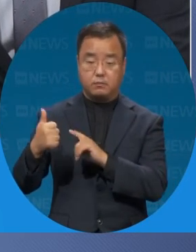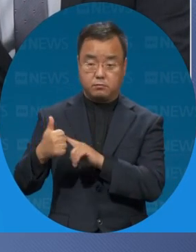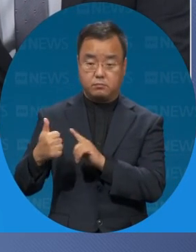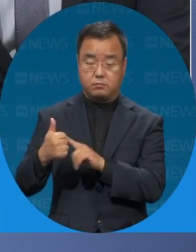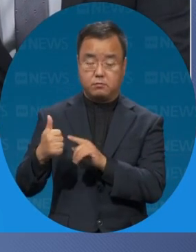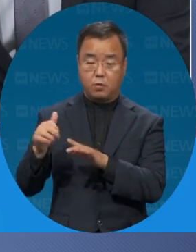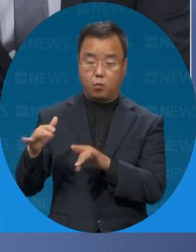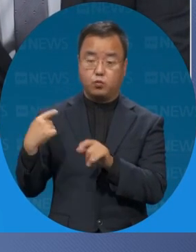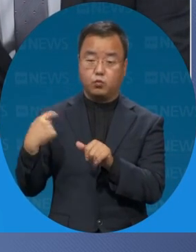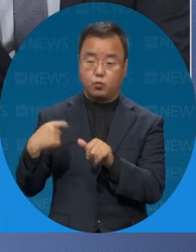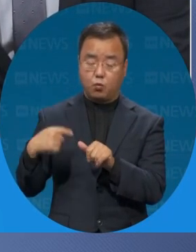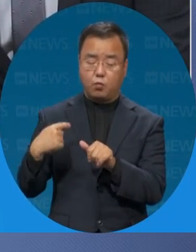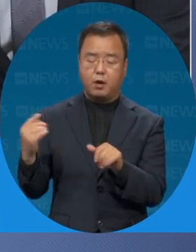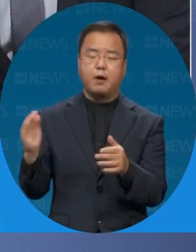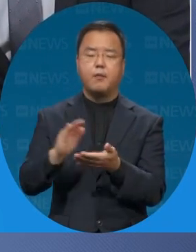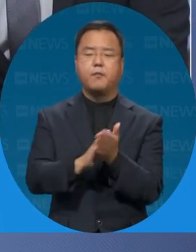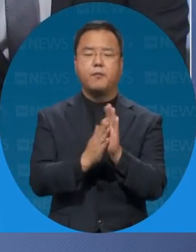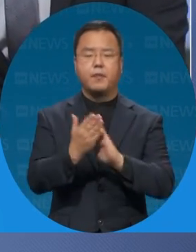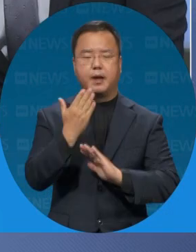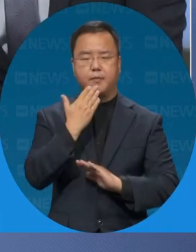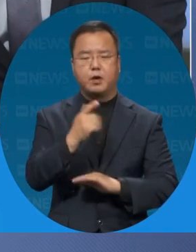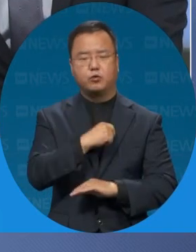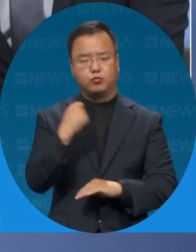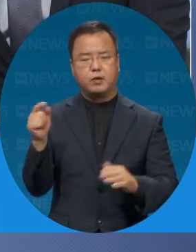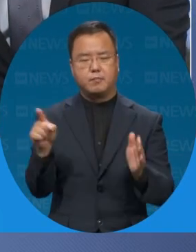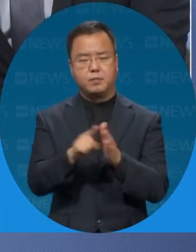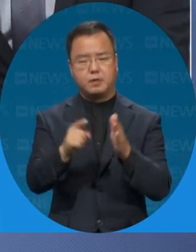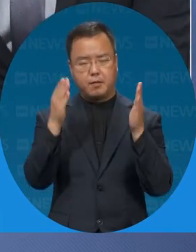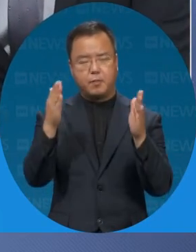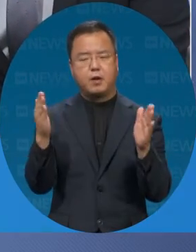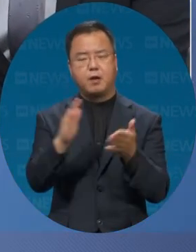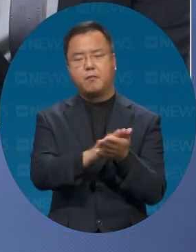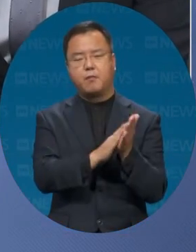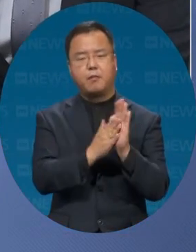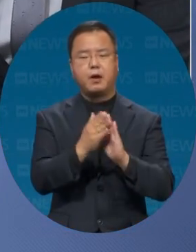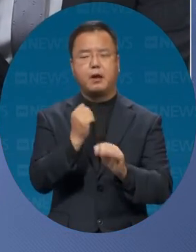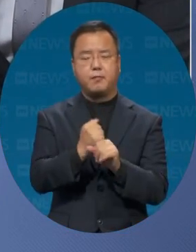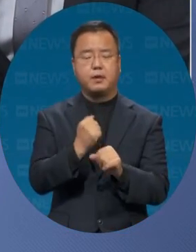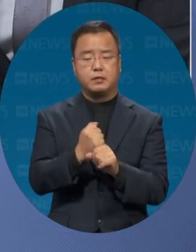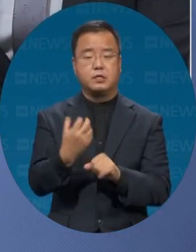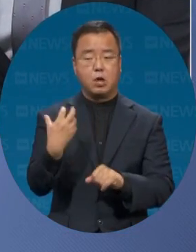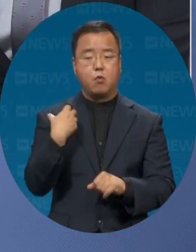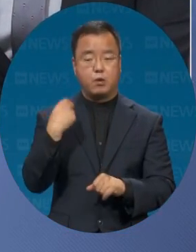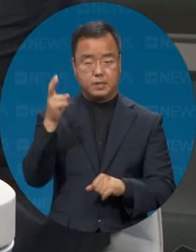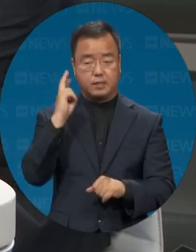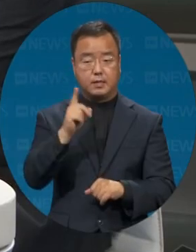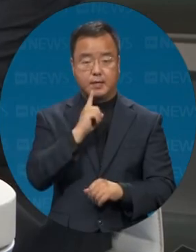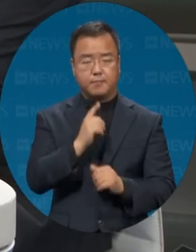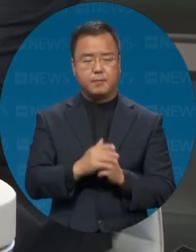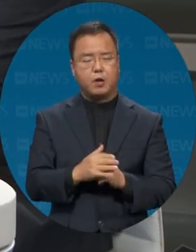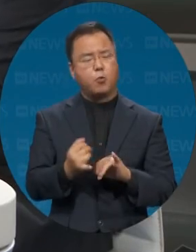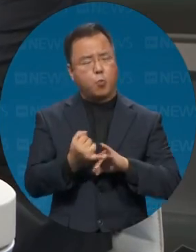이 학생들이 나중에 중국의 믿을 수 있는 방향으로 변화시킬 수 있다고 설명했습니다 4 꼭 좀 그랬으면 좋겠습니다